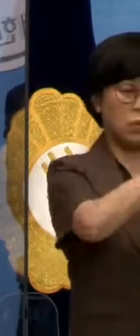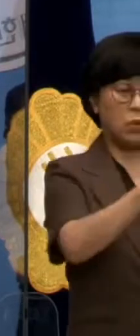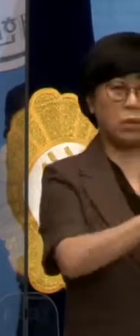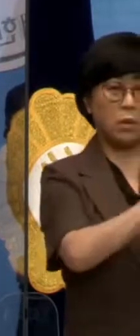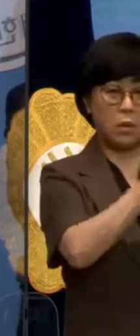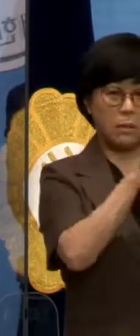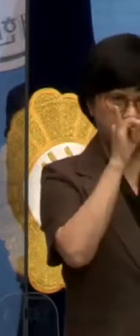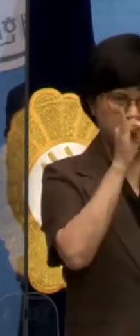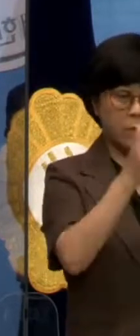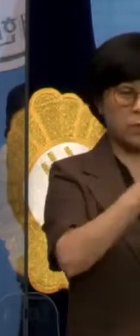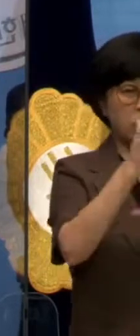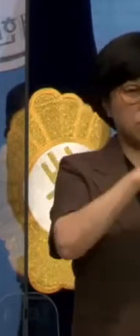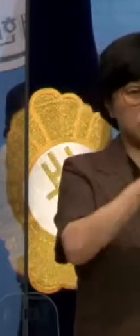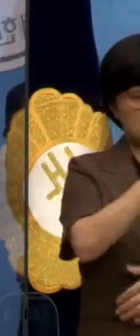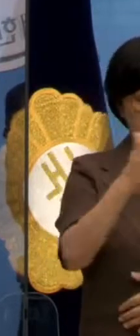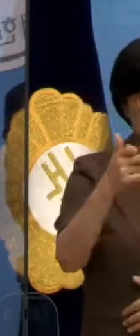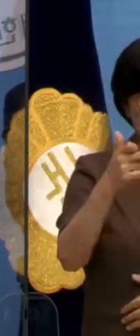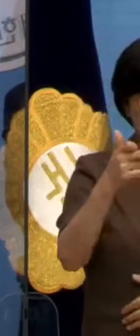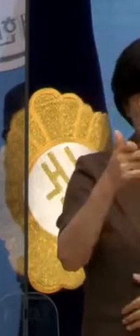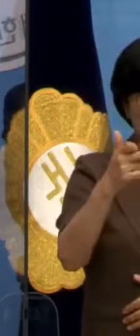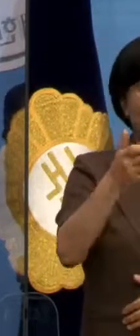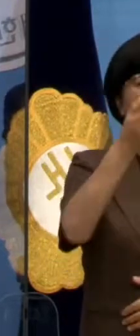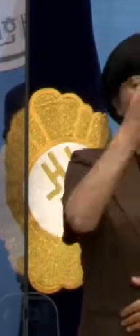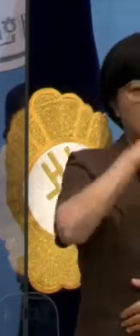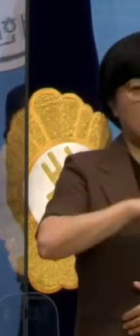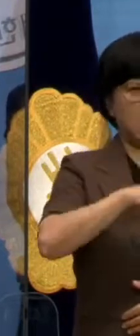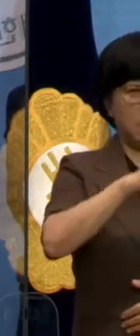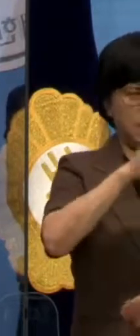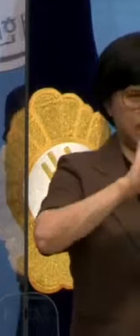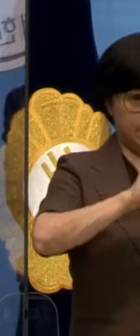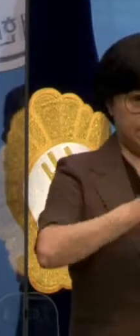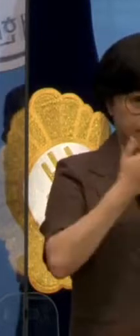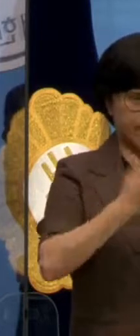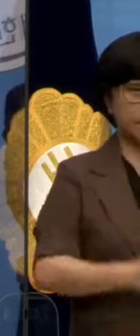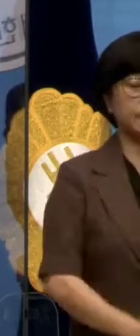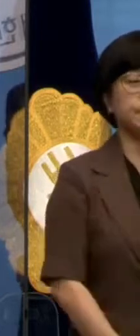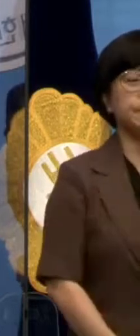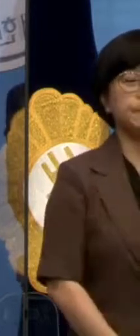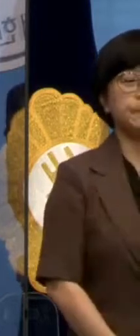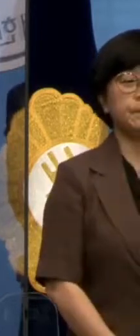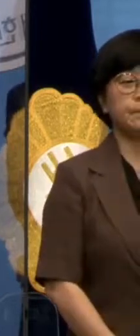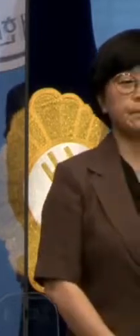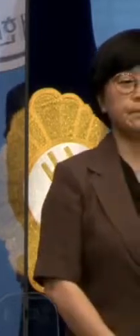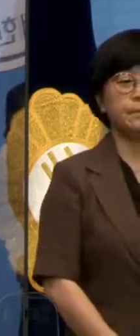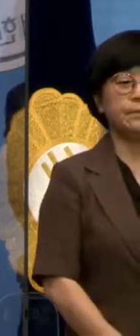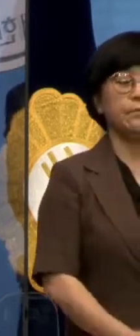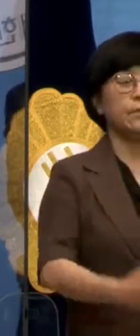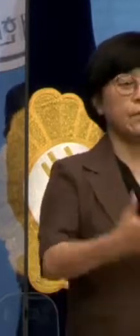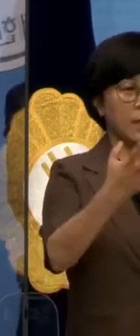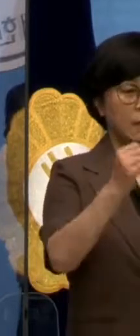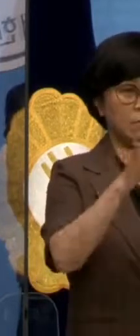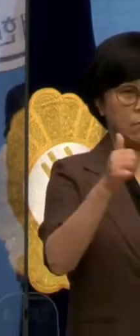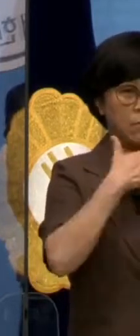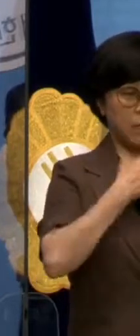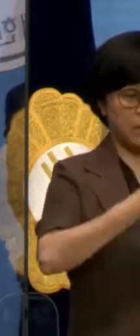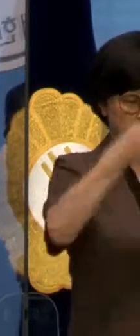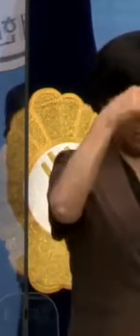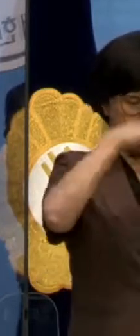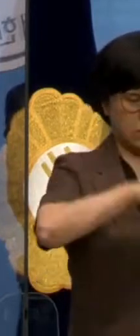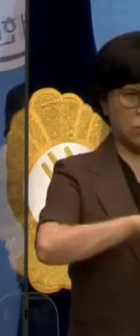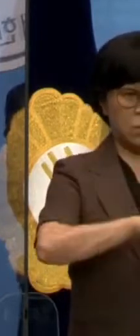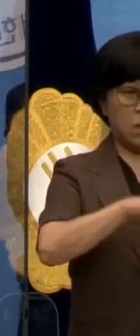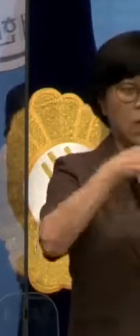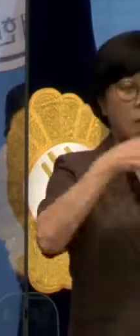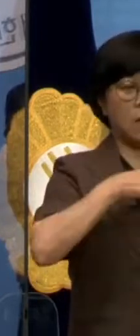때 더욱 큰 시너지를 낼 수 있을 것입니다. 많은 시민의 숙원인 철도 지하화,